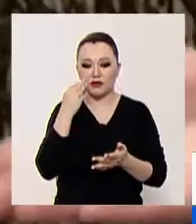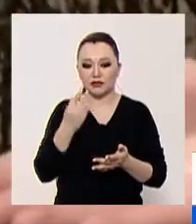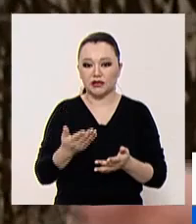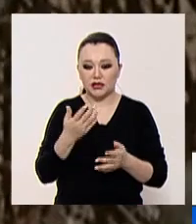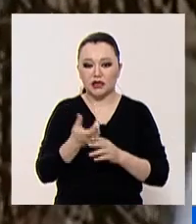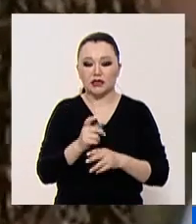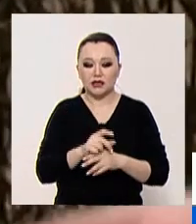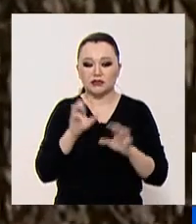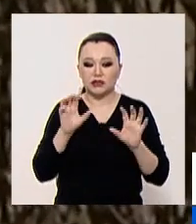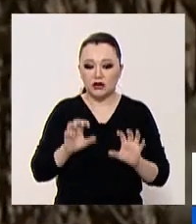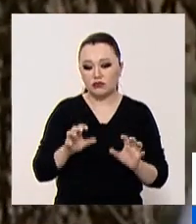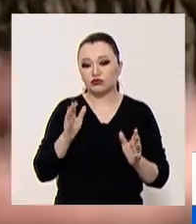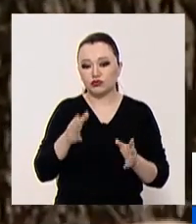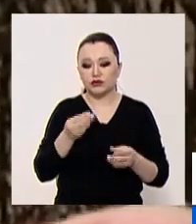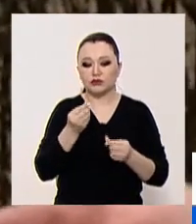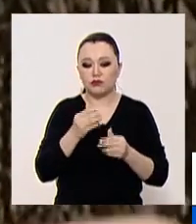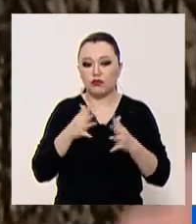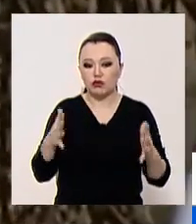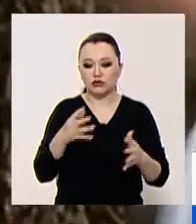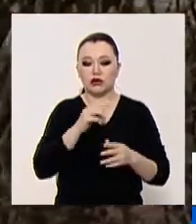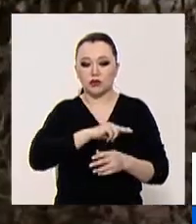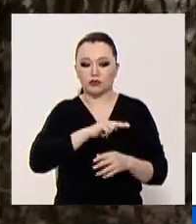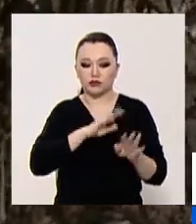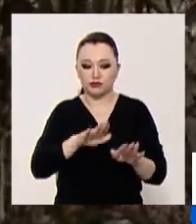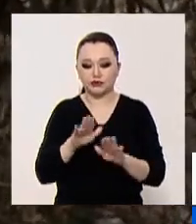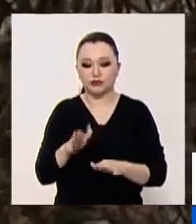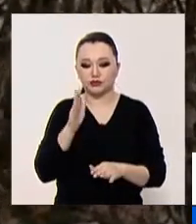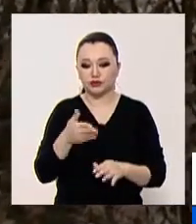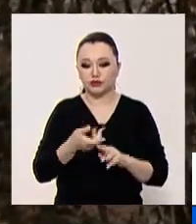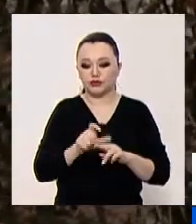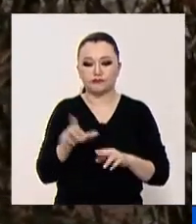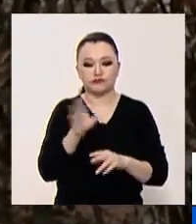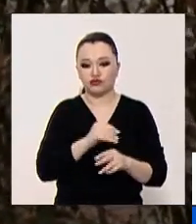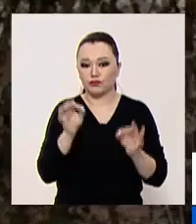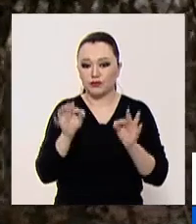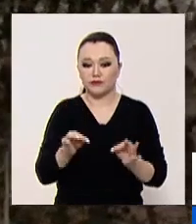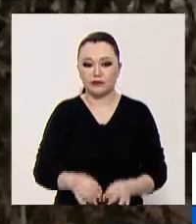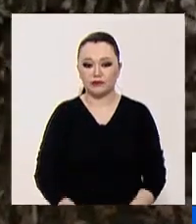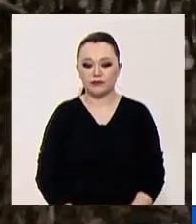Закономерно, что будет финансирование, будут рабочие места. Давайте, мне кажется, все правильно.